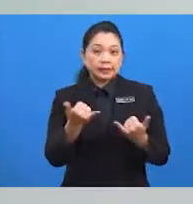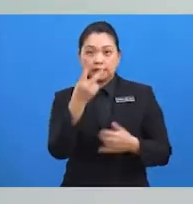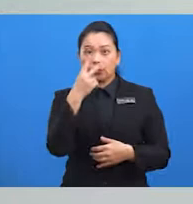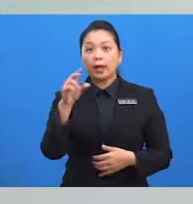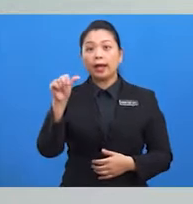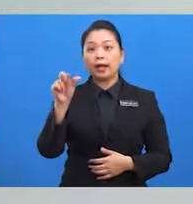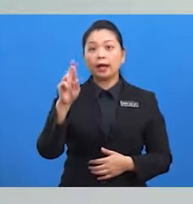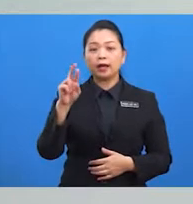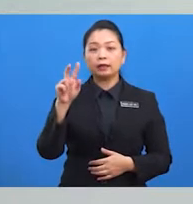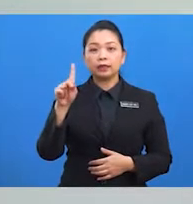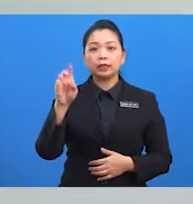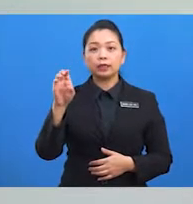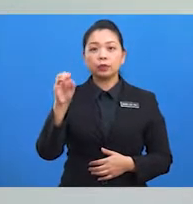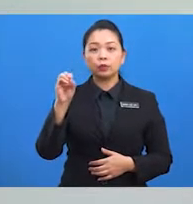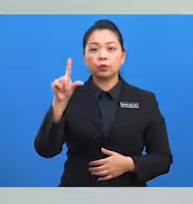aksiologi